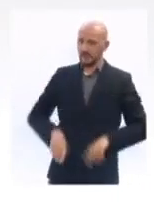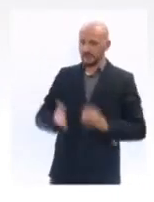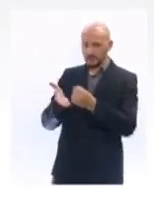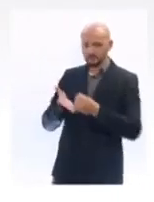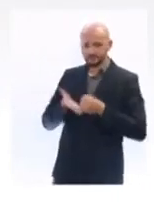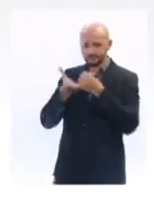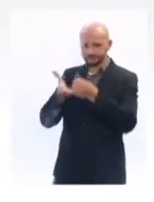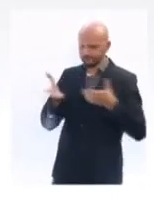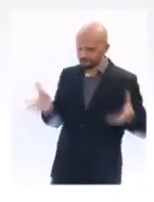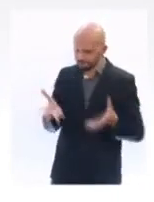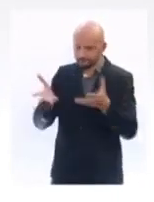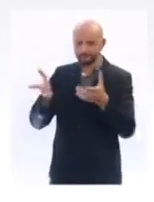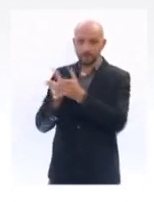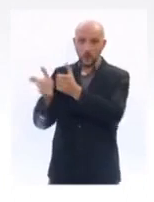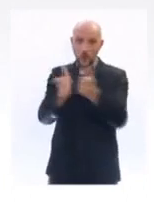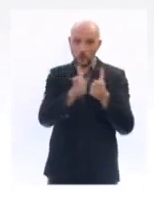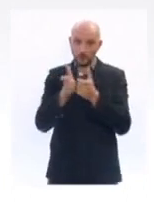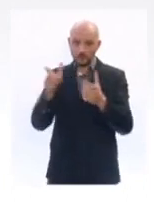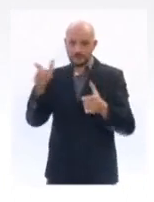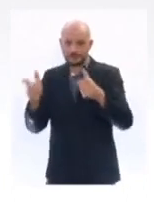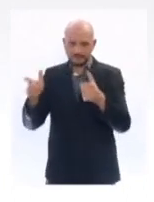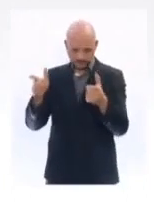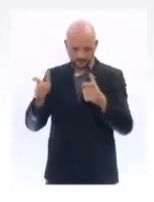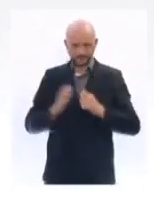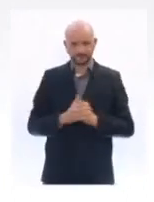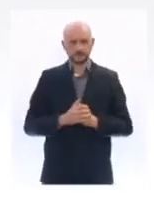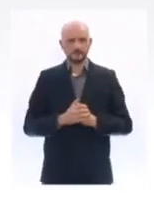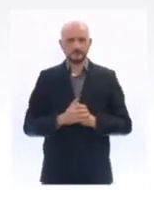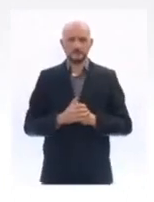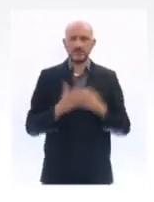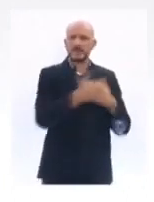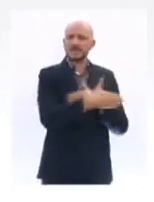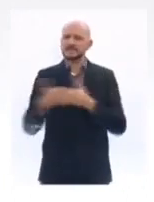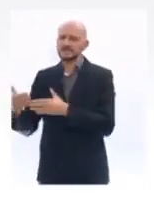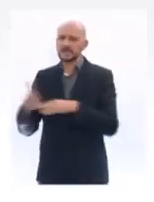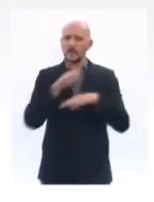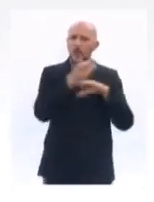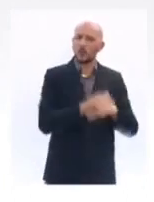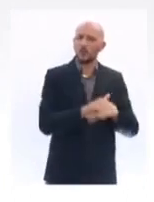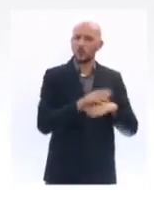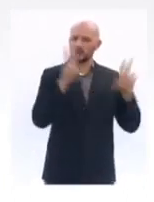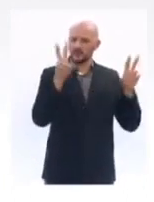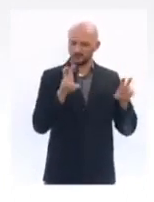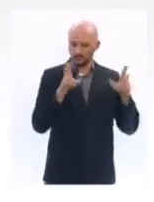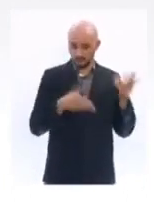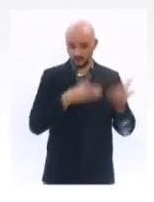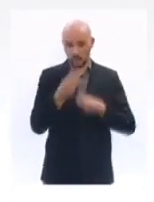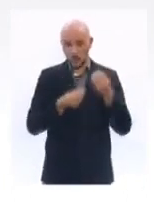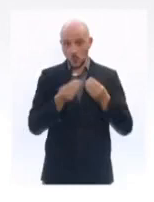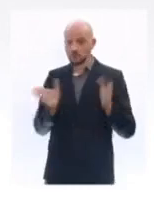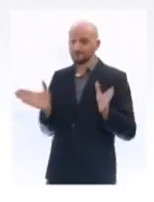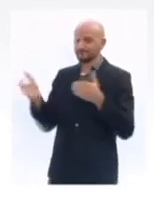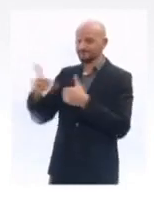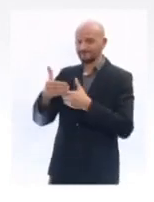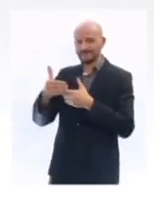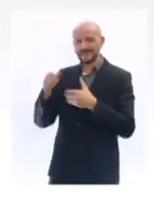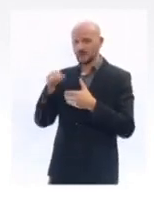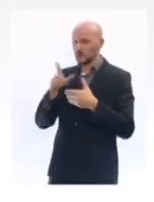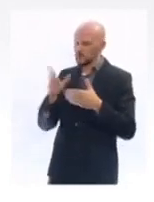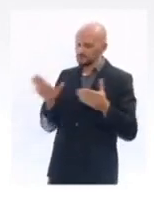pour l'employeur. C'est par exemple le cas de tous les commerces de proximité. Pour les autres secteurs, le dispositif